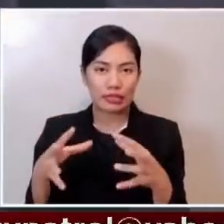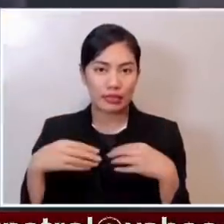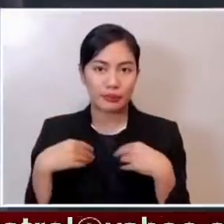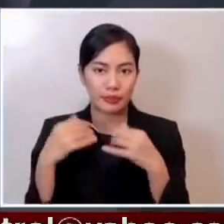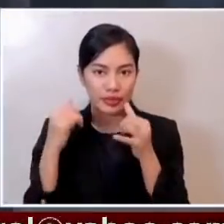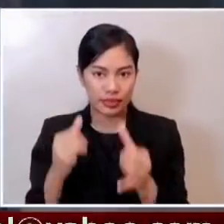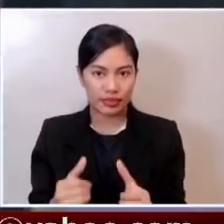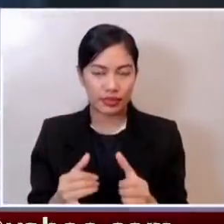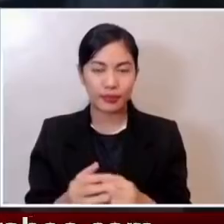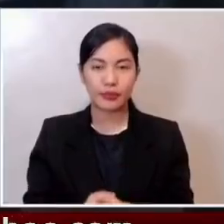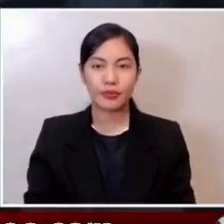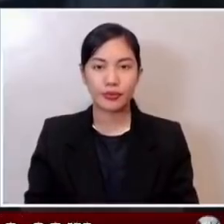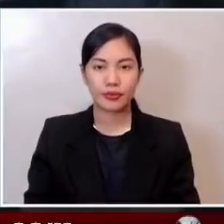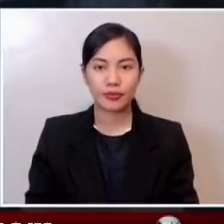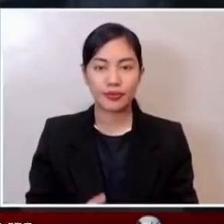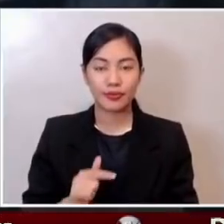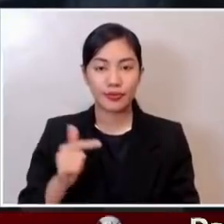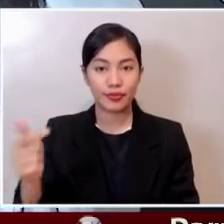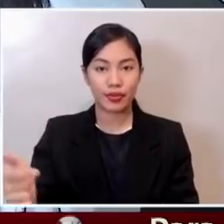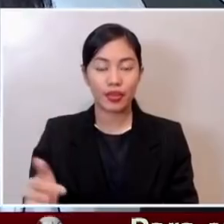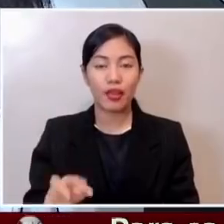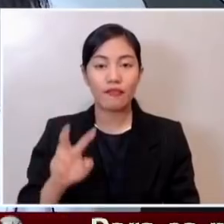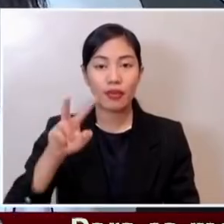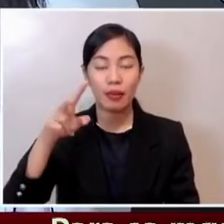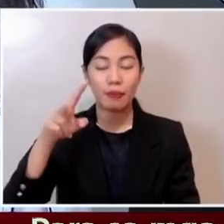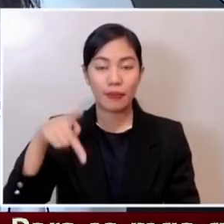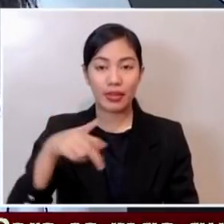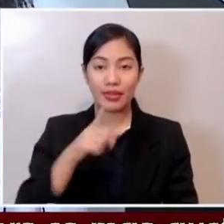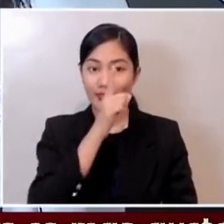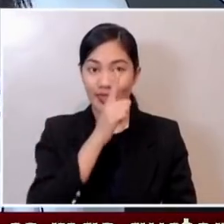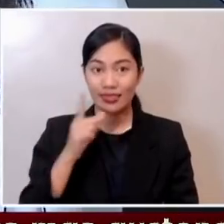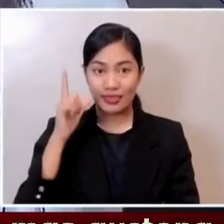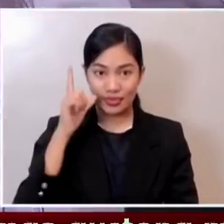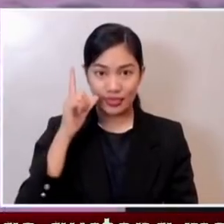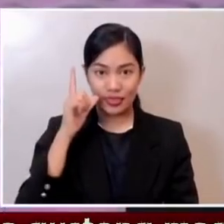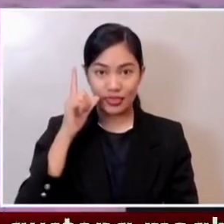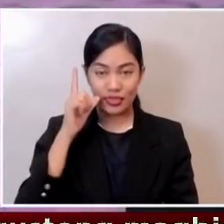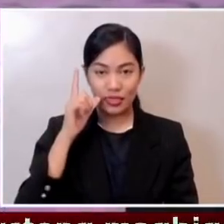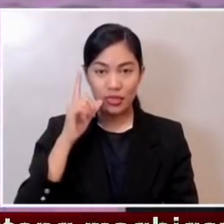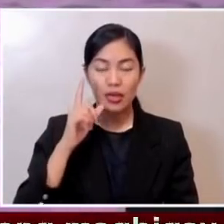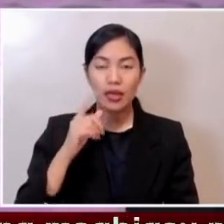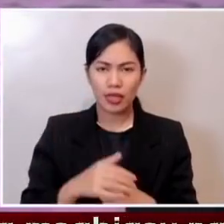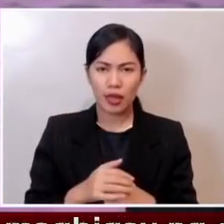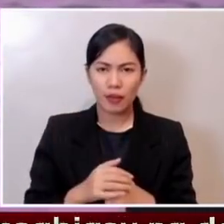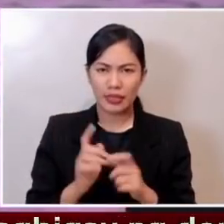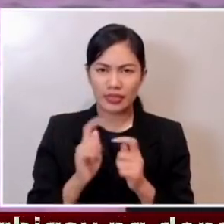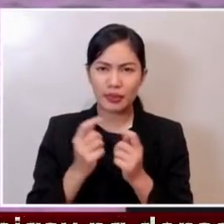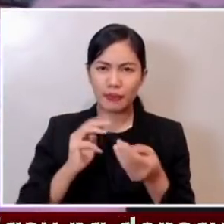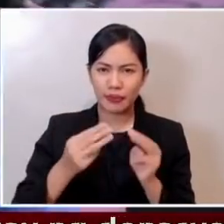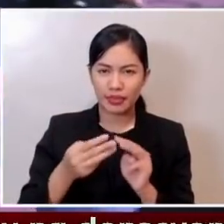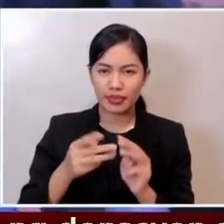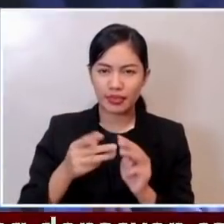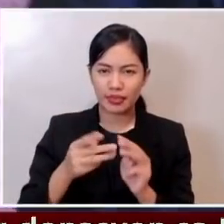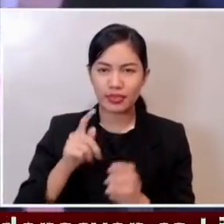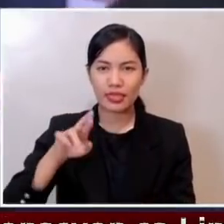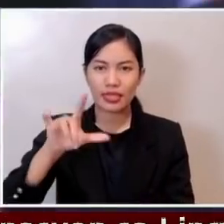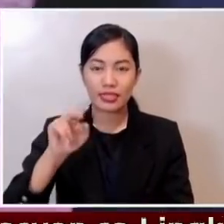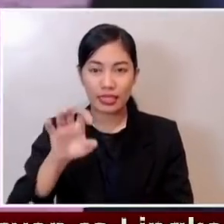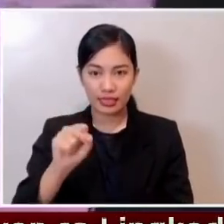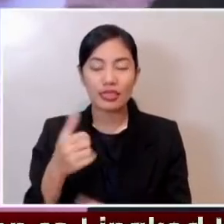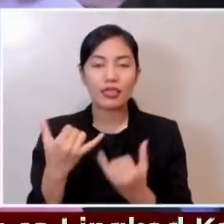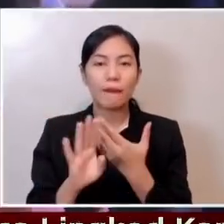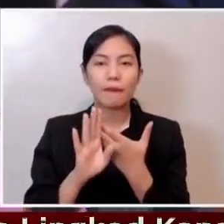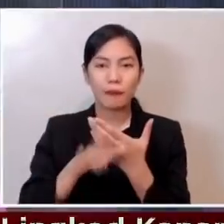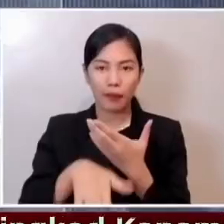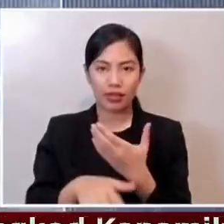Ang kaalyado ni VP Lenny na si dating Senador Antonio Trillanes, nagbabalik Senado na bilang guest candidate ng